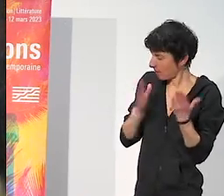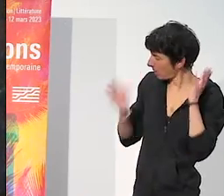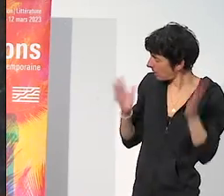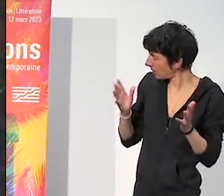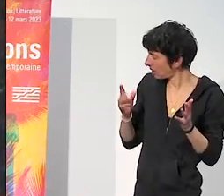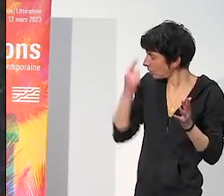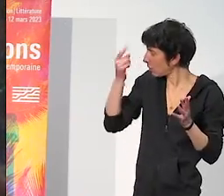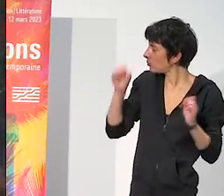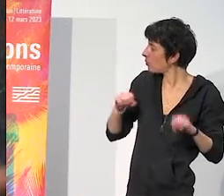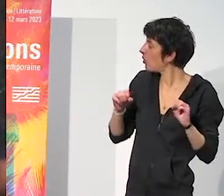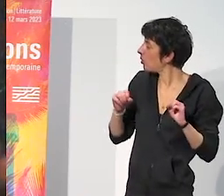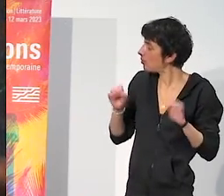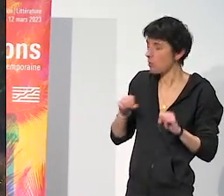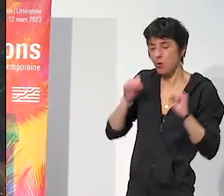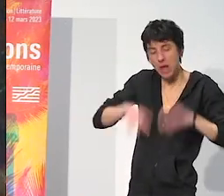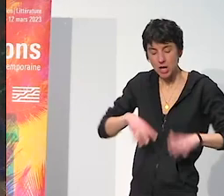Je pense qu'on peut lâcher,